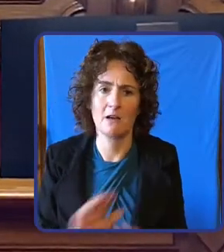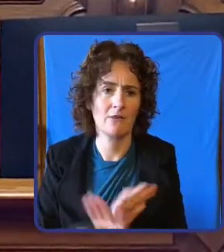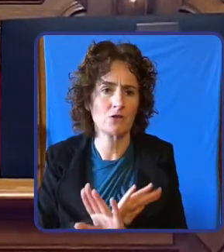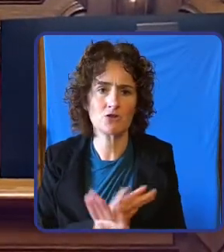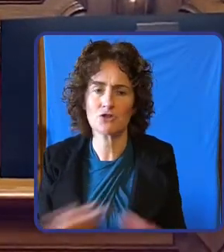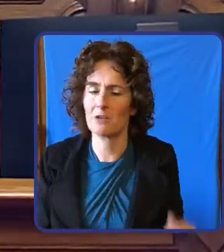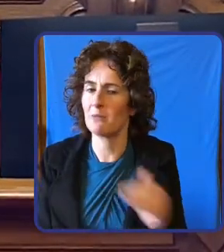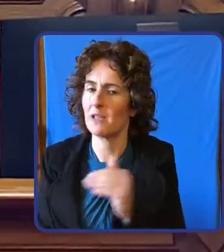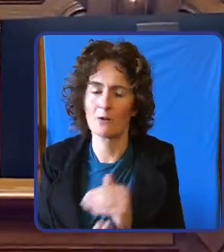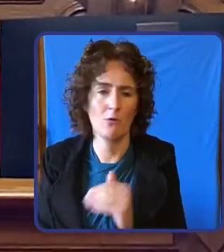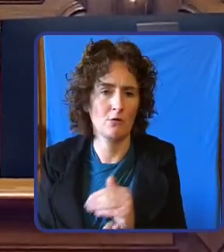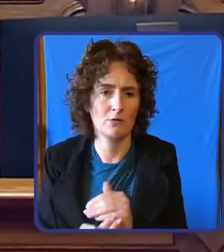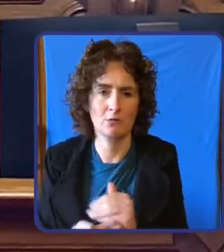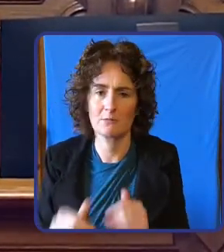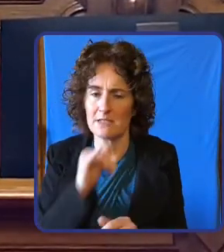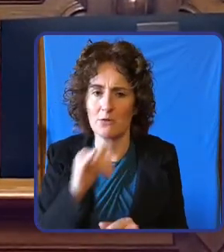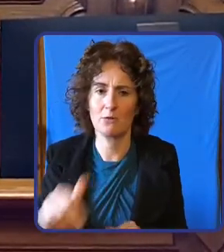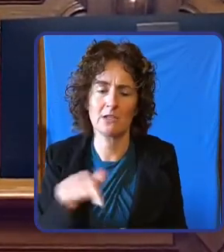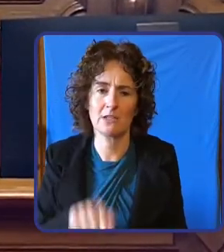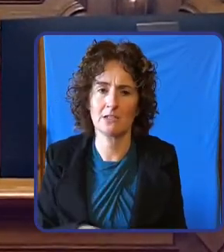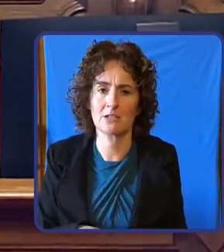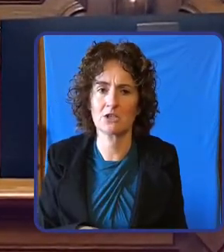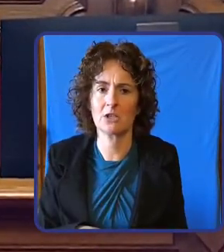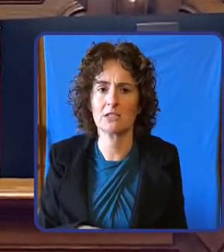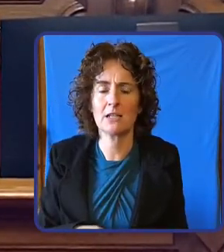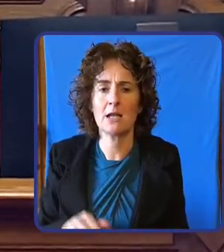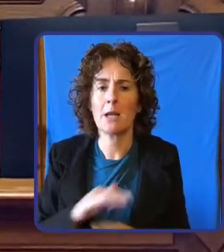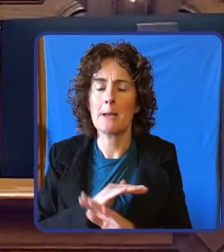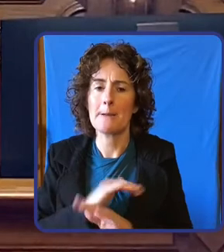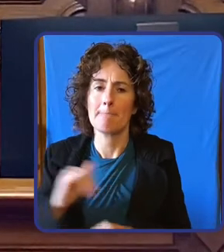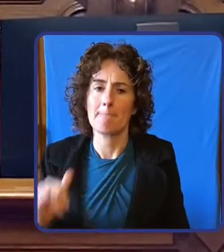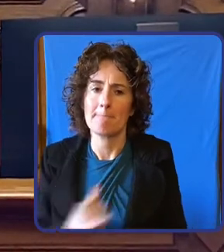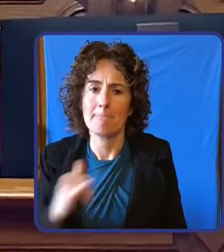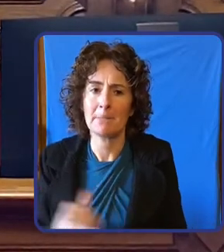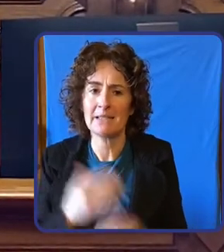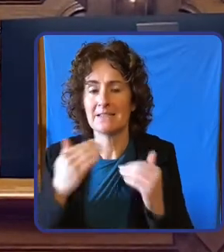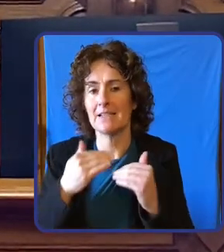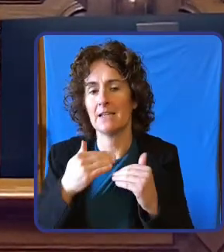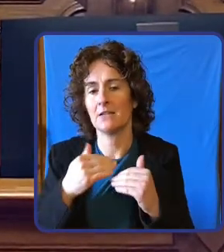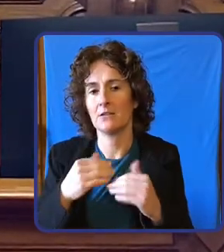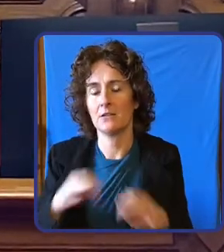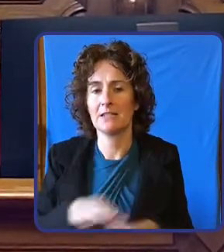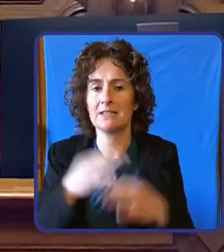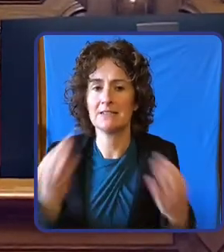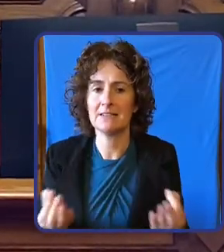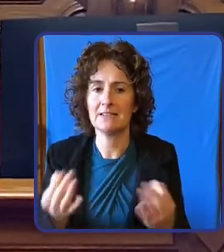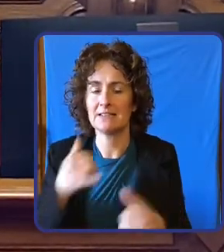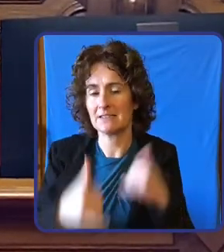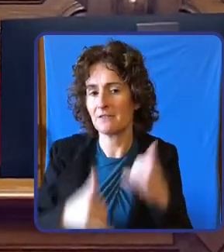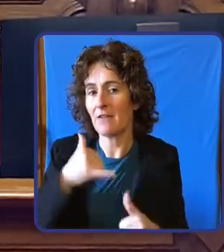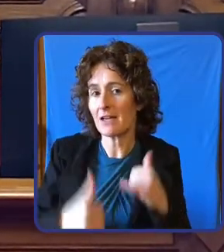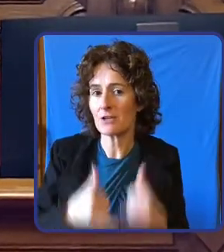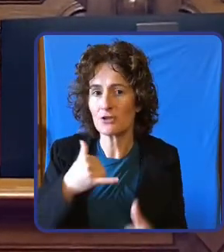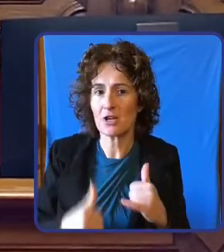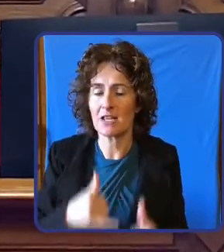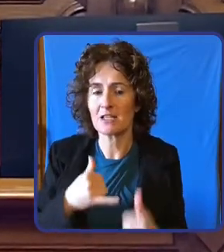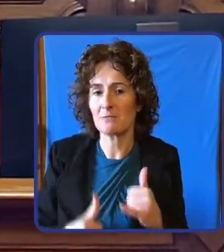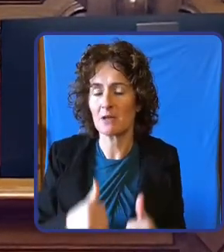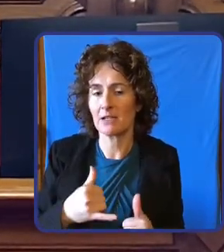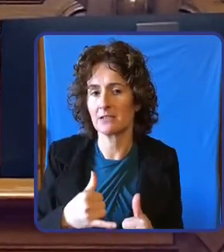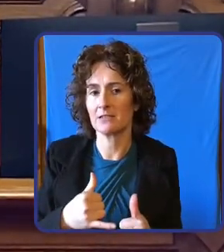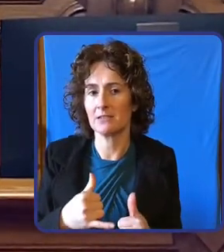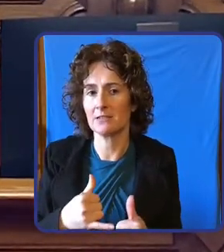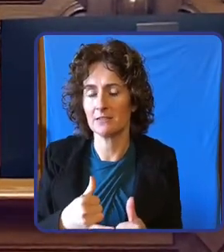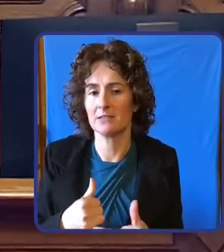föl sem merült. Soha. Mindig csak nyílt verseny van, tisztesség, becsület és hatékonyság, mert okosabbak vagyunk és nem lopunk. Ez ön tudom, hogy